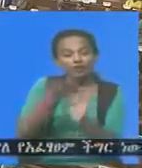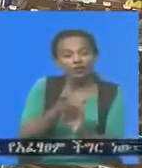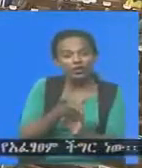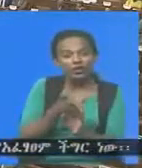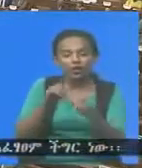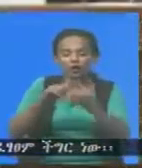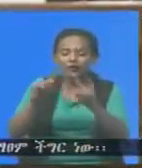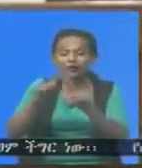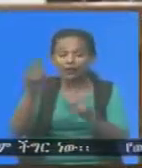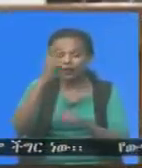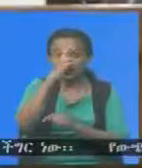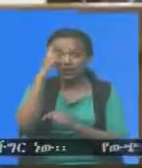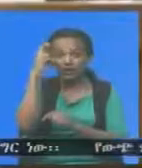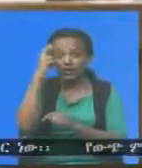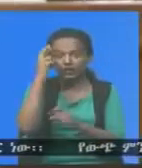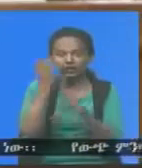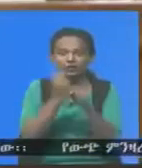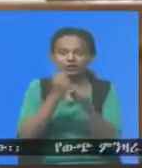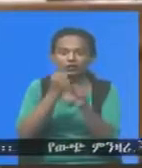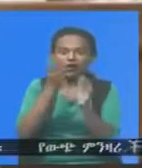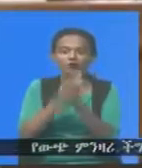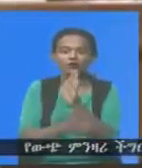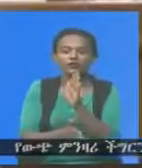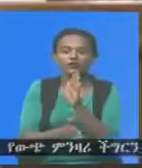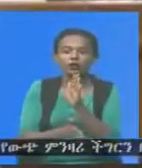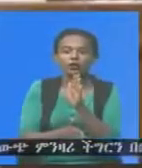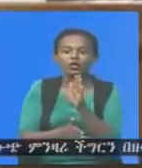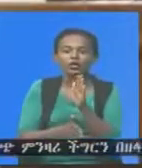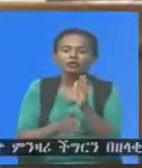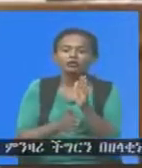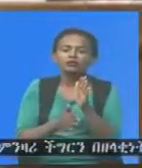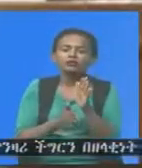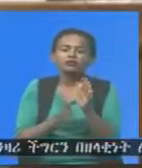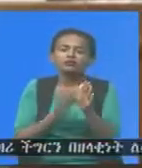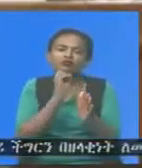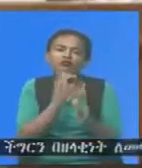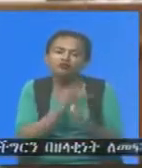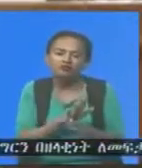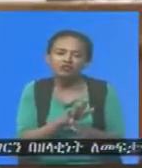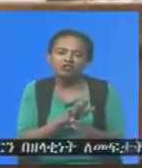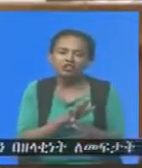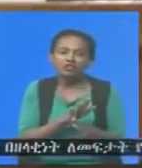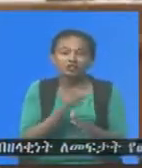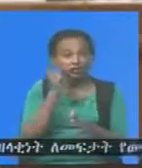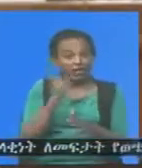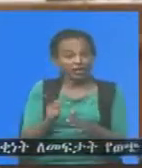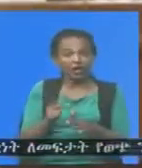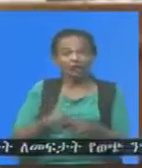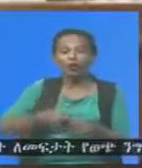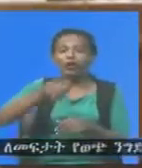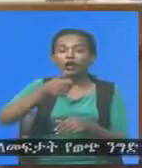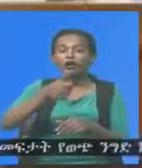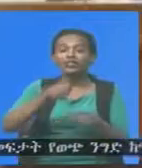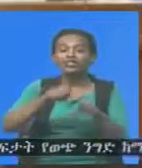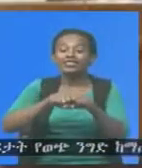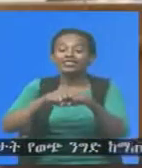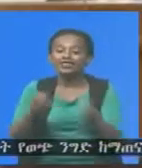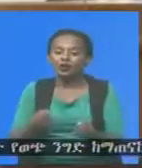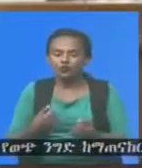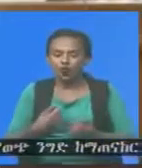በተለያየ ምክንያት ስራ አስፈጻሚ ሲጥሳቸው ይታያል። በዋናነት እየተጣሱ ያሉ